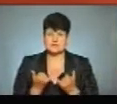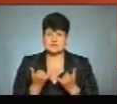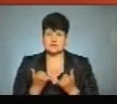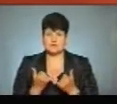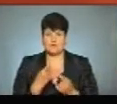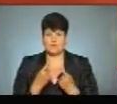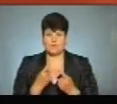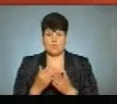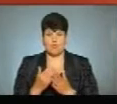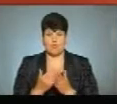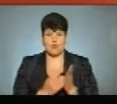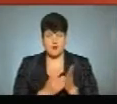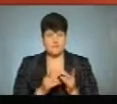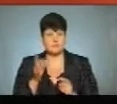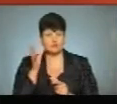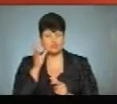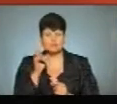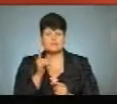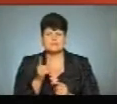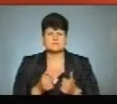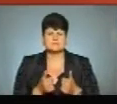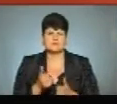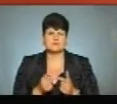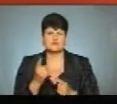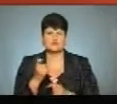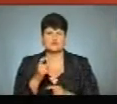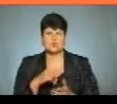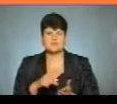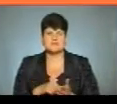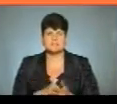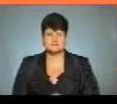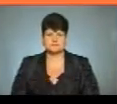але пропоную спершу послухати, що ж це за рейтинг 100 міст.